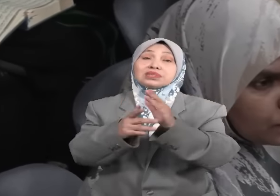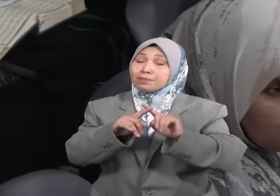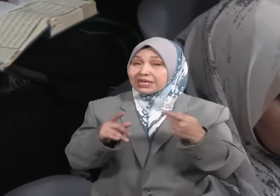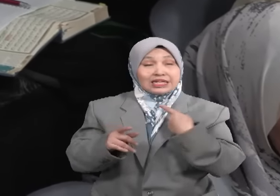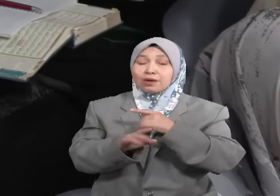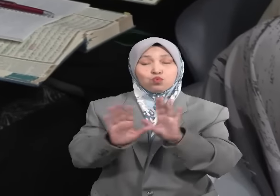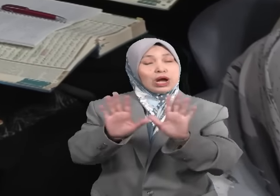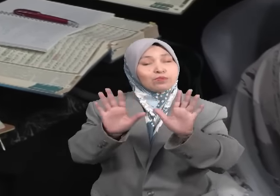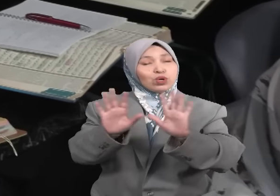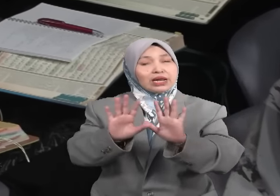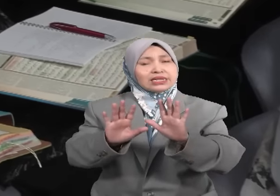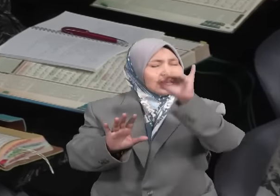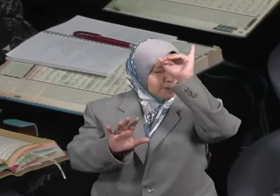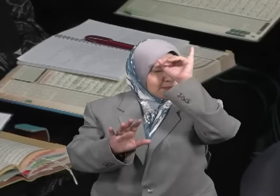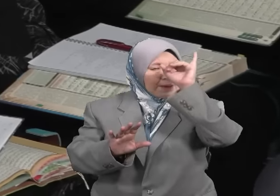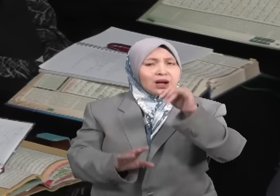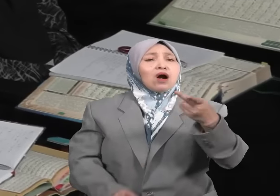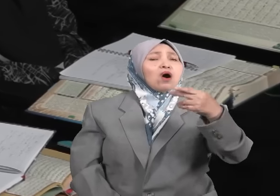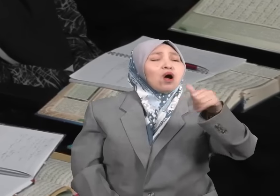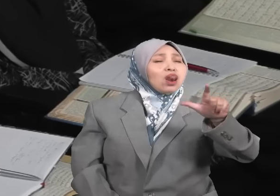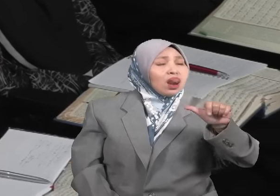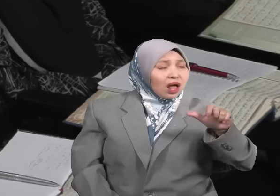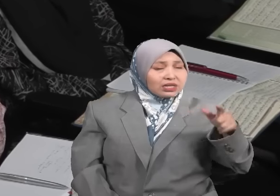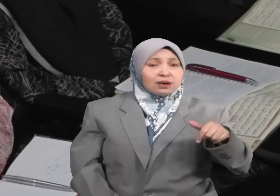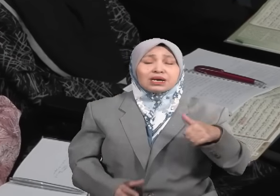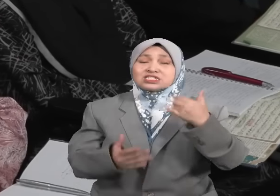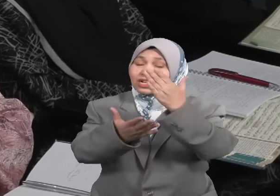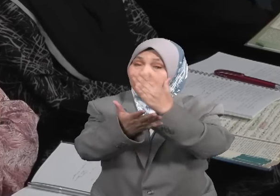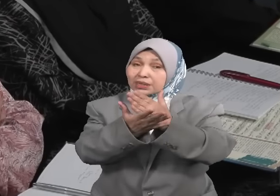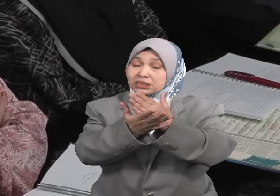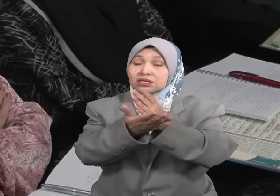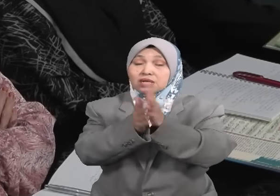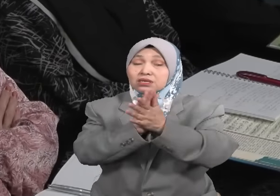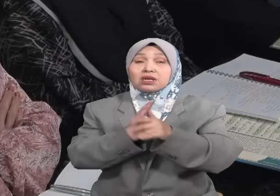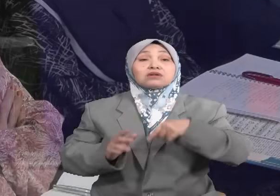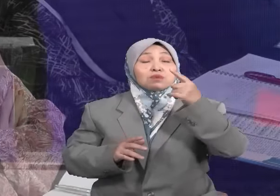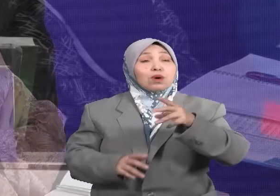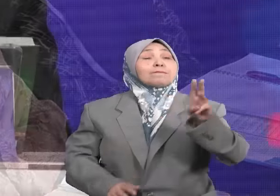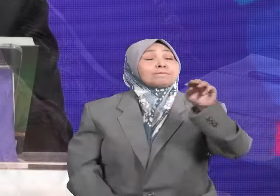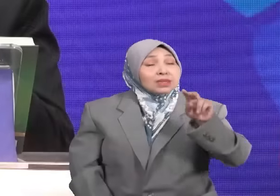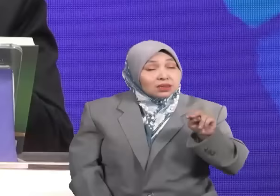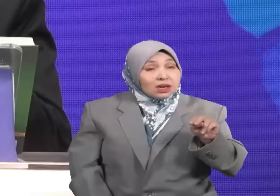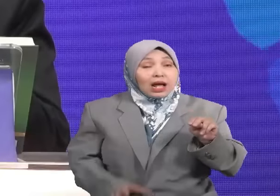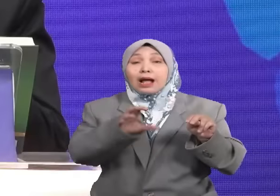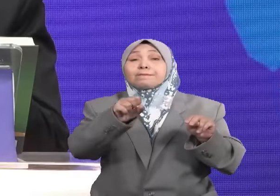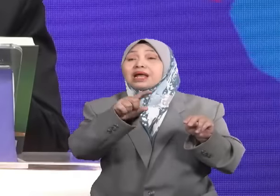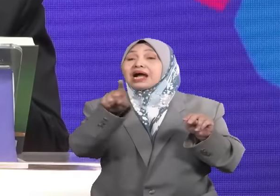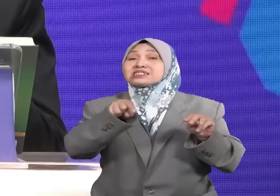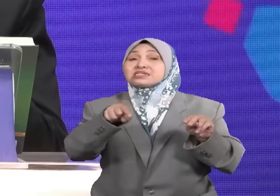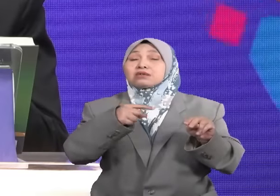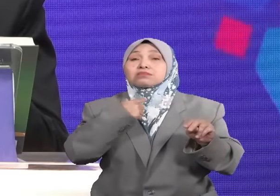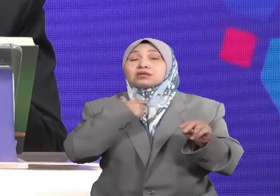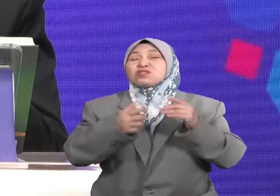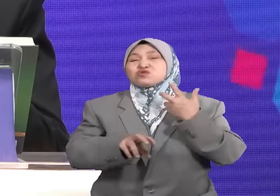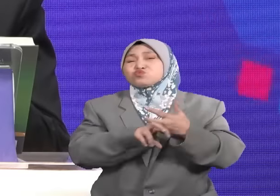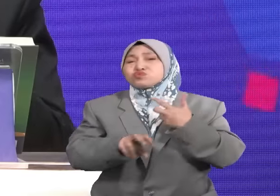lah. Imam dipanggil imam khalaf. Dibaca dengan saktah. Maknanya nak sebut min, nak ambil hamzah tu lekat kadang-kadang. Susah